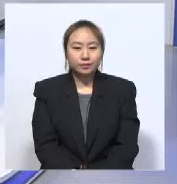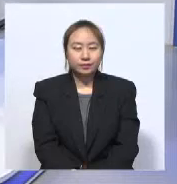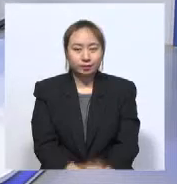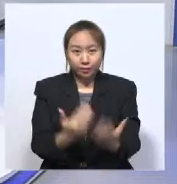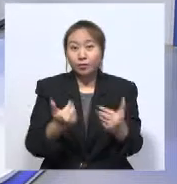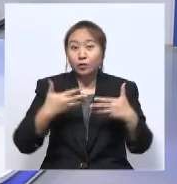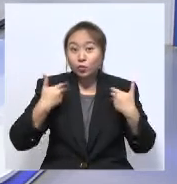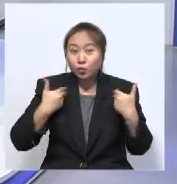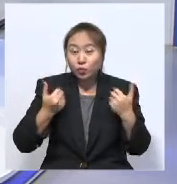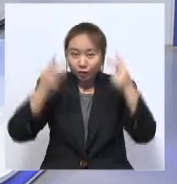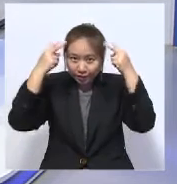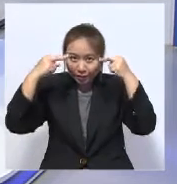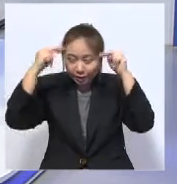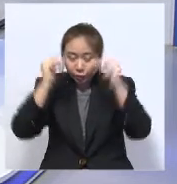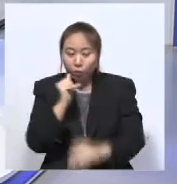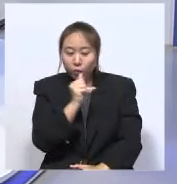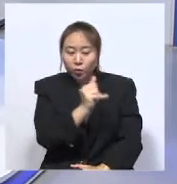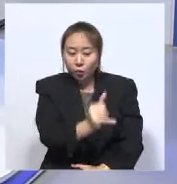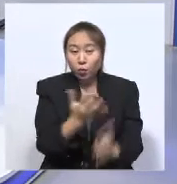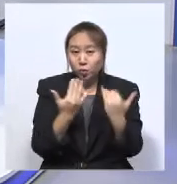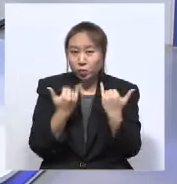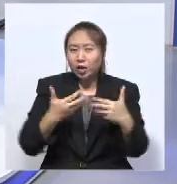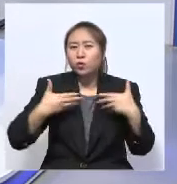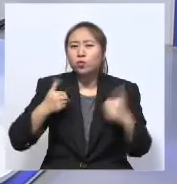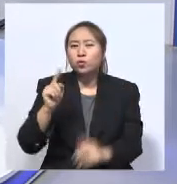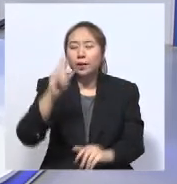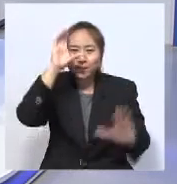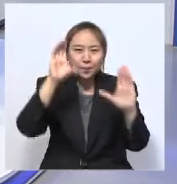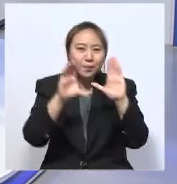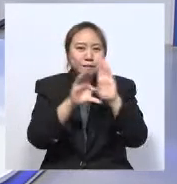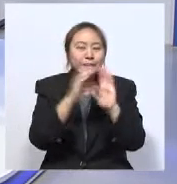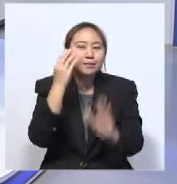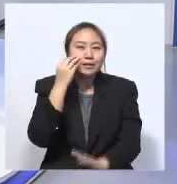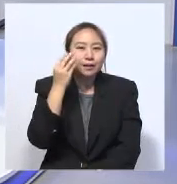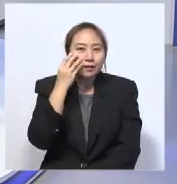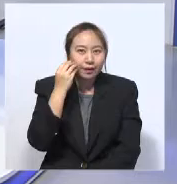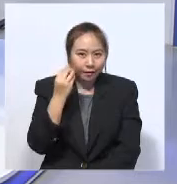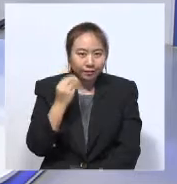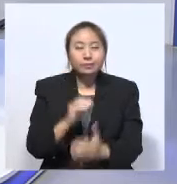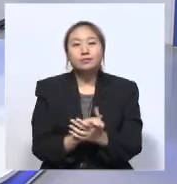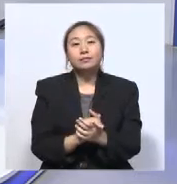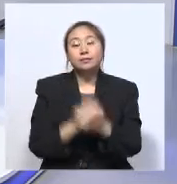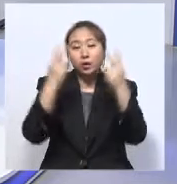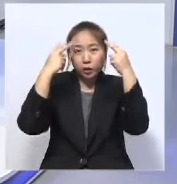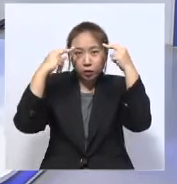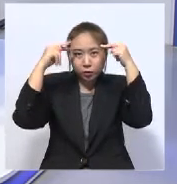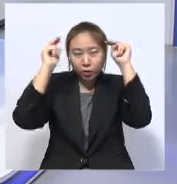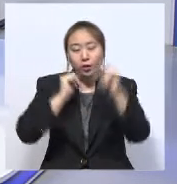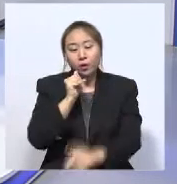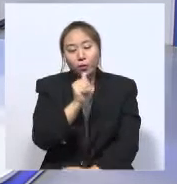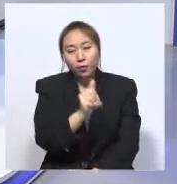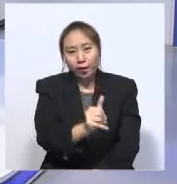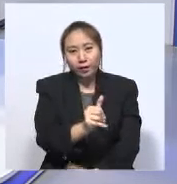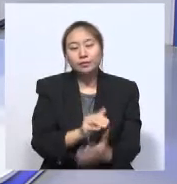ค่ะสีสันการลงพื้นที่ของนายกรัฐมนตรีในวันนี้นะคะเป็นภาพบรรยากาศน่ารักน่ารักค่ะระหว่างที่นายกรัฐมนตรีลงพื้นที่